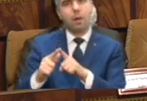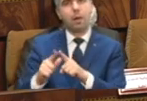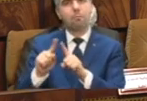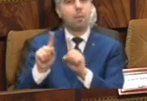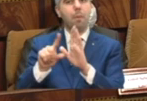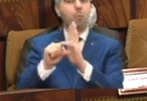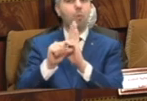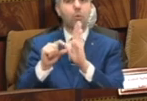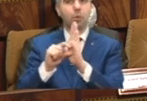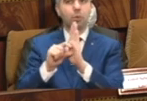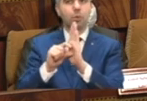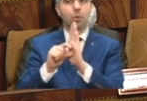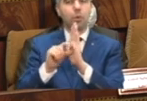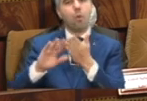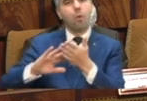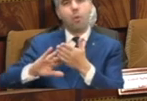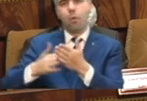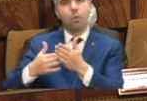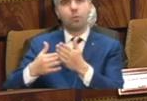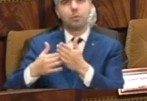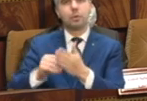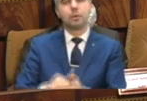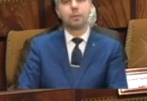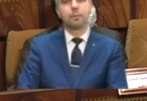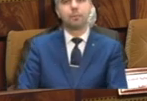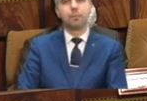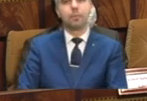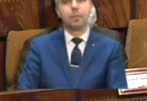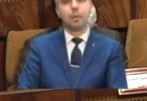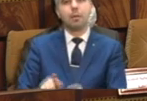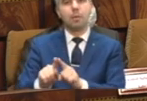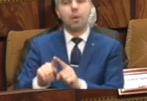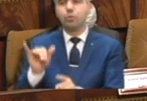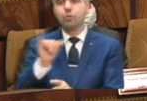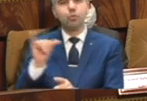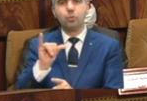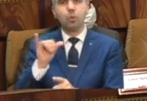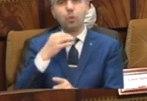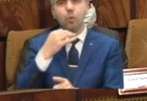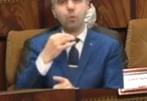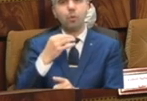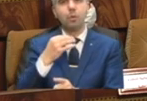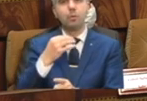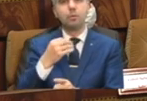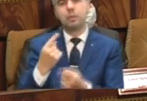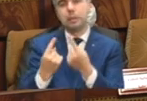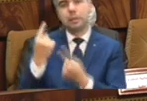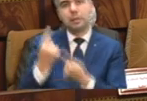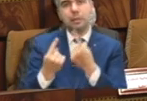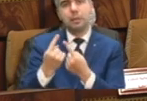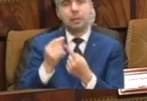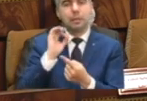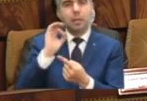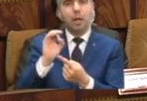موضوع اللي تهمنا كاملين، ما عرفتش فاش فينا هي المظلة أنه يعبر على